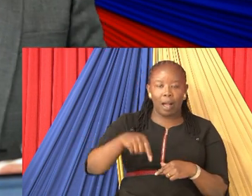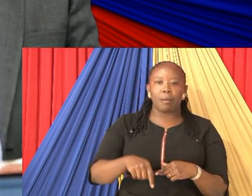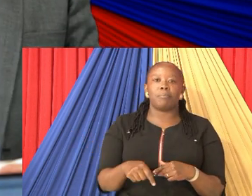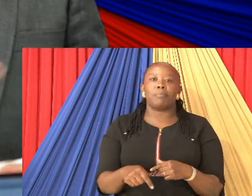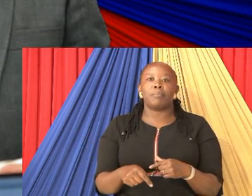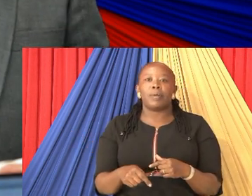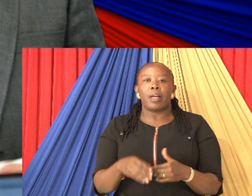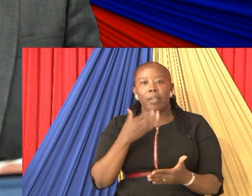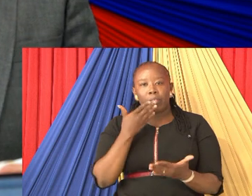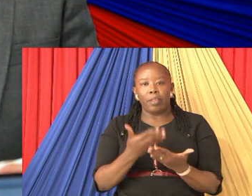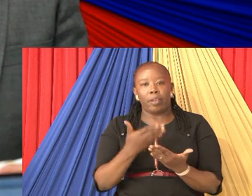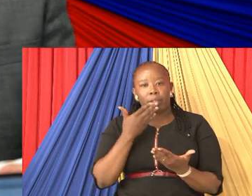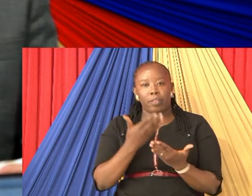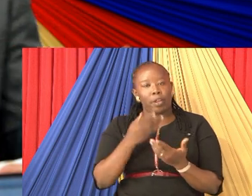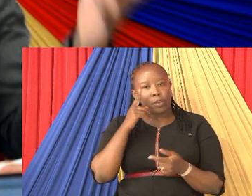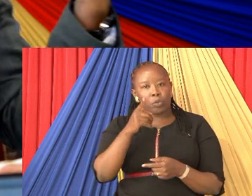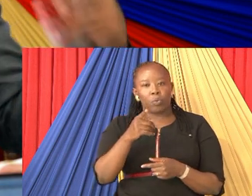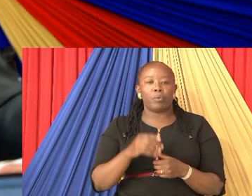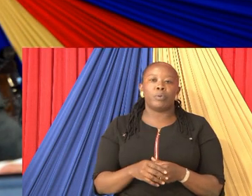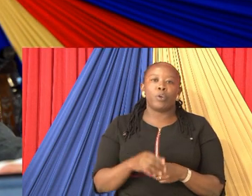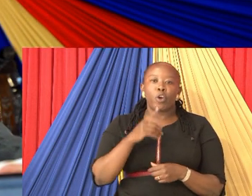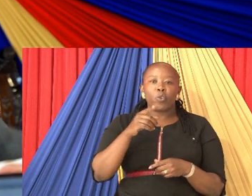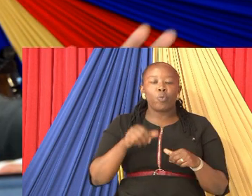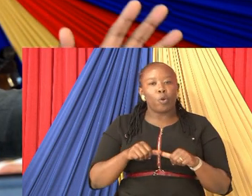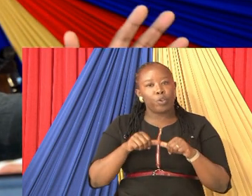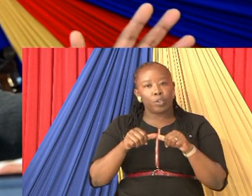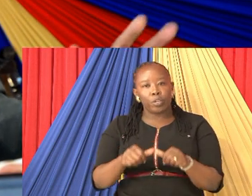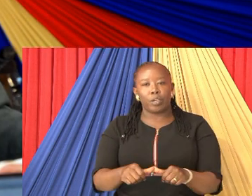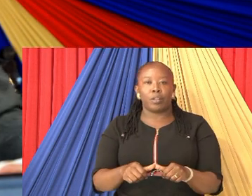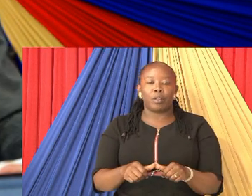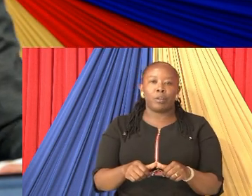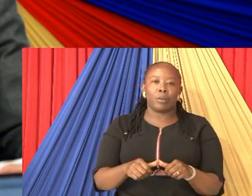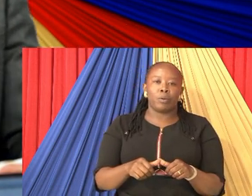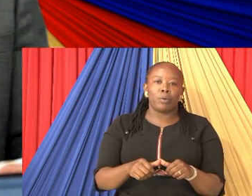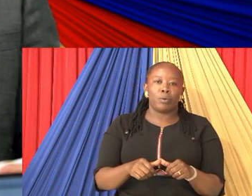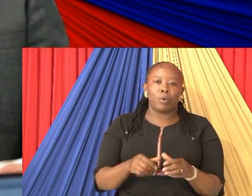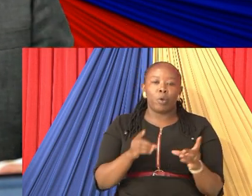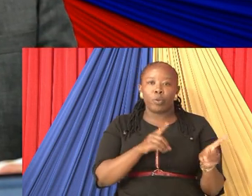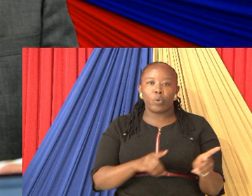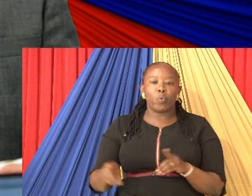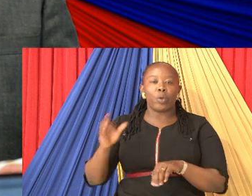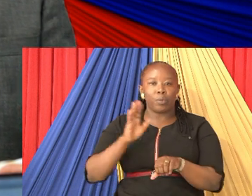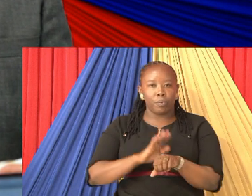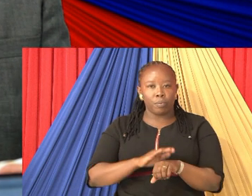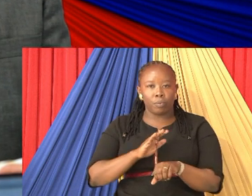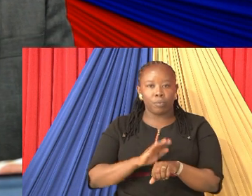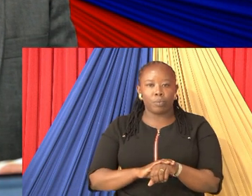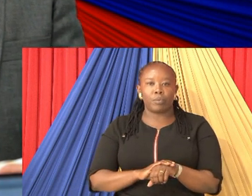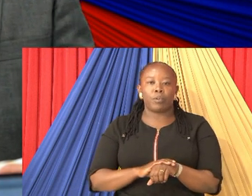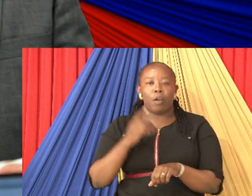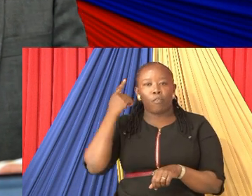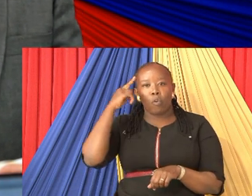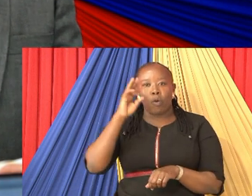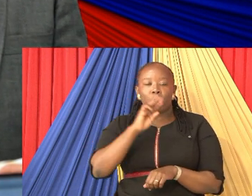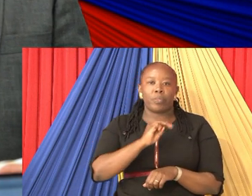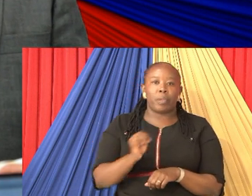wengine wakisema, hata ukipata na jambo lingine, wewe kuja kwangu, nitakufanyia. We are counted among the great ones.